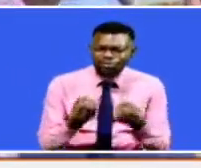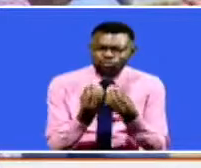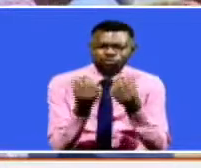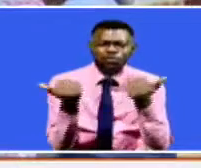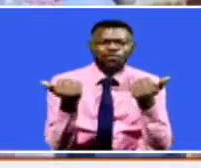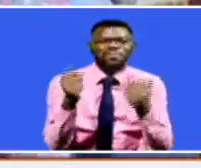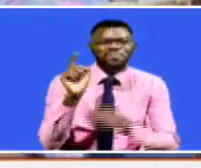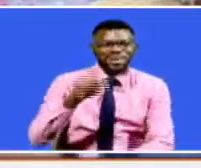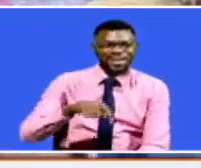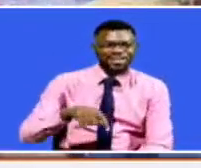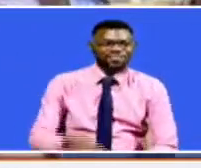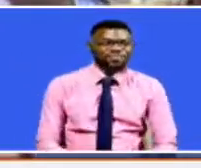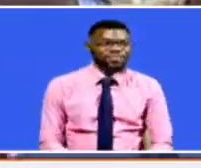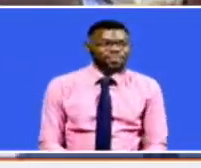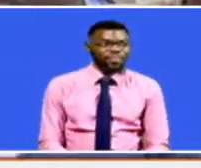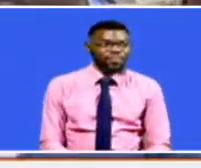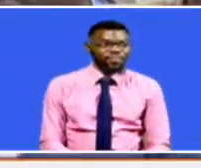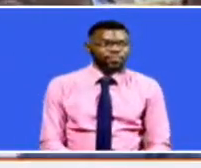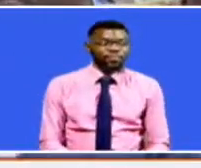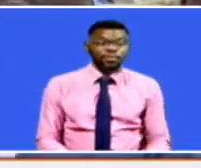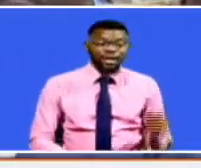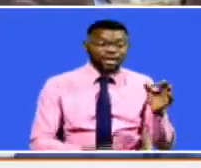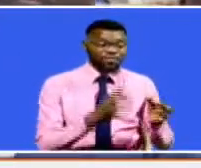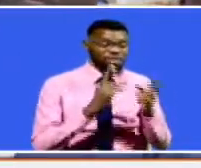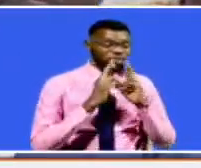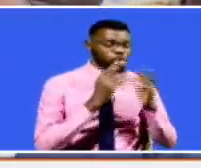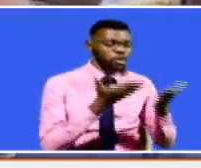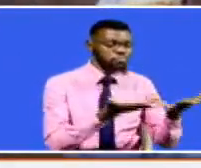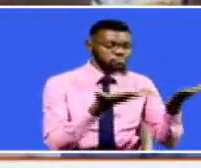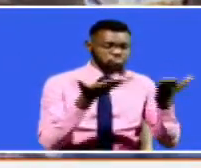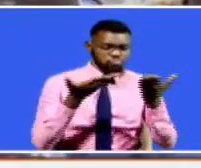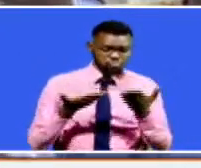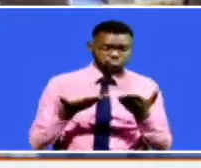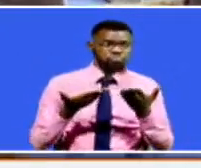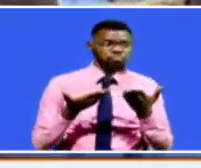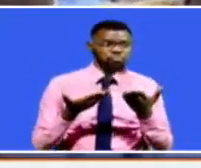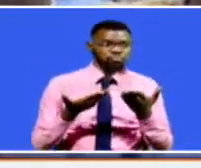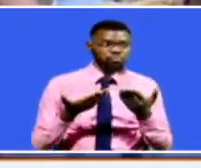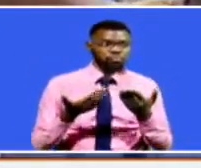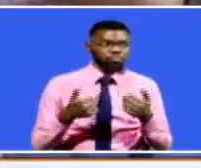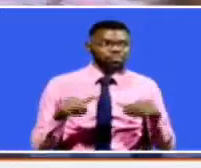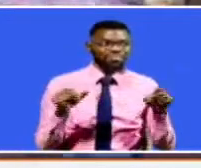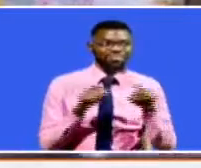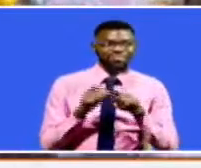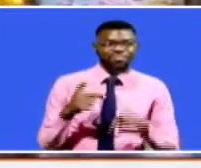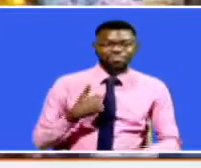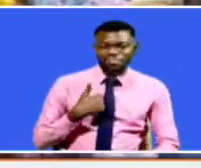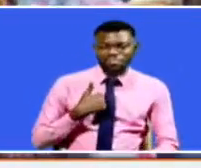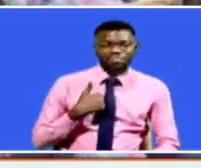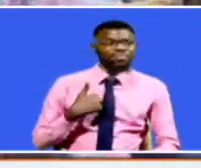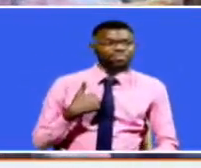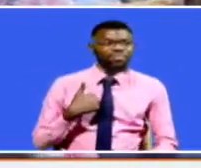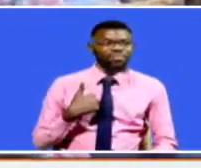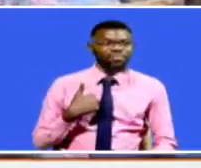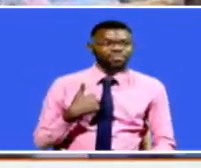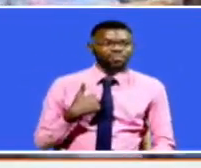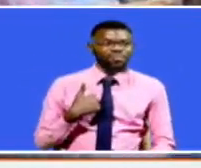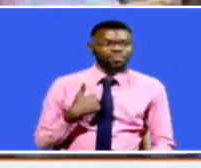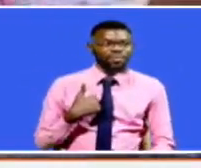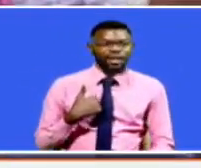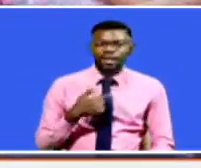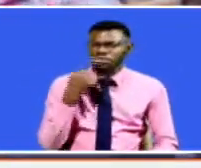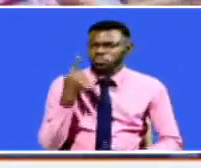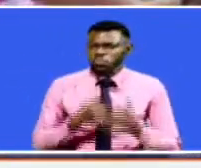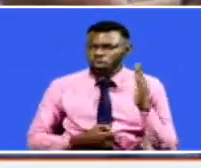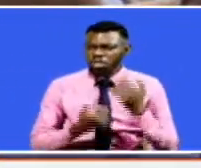maisha. Kama nyinyi mnaleta hiyo ripoti, hata mimi nikiwa mmoja hapo viongozi wenu nitasema